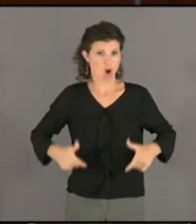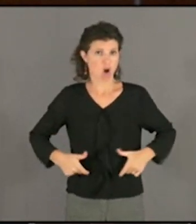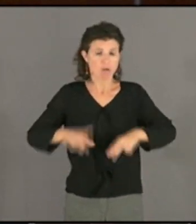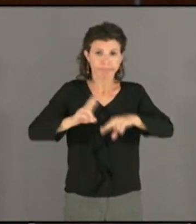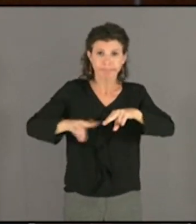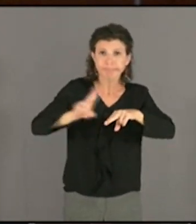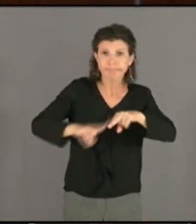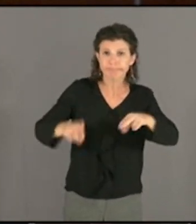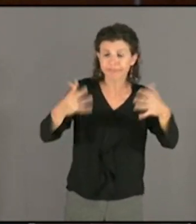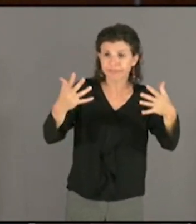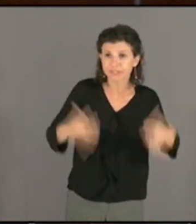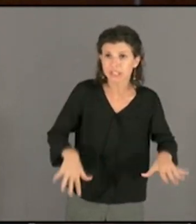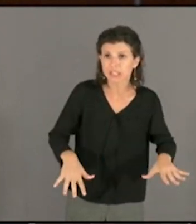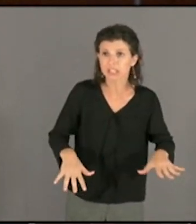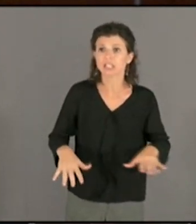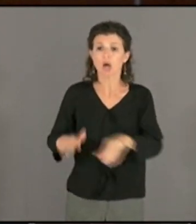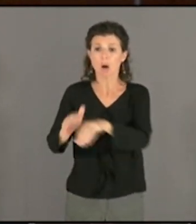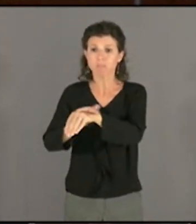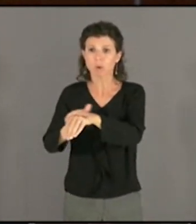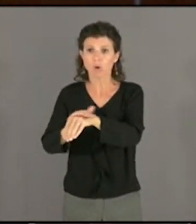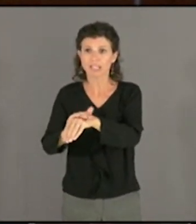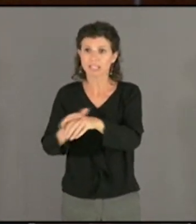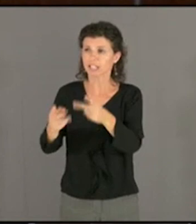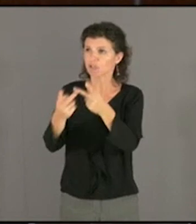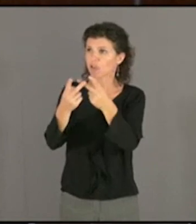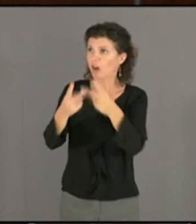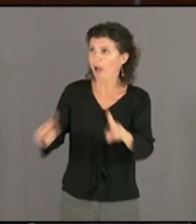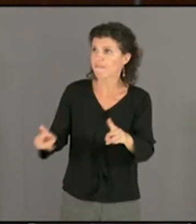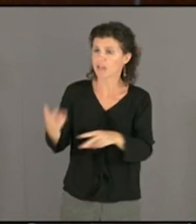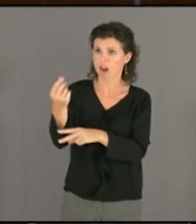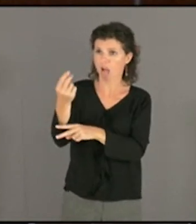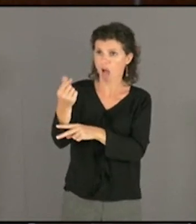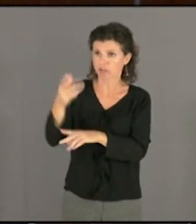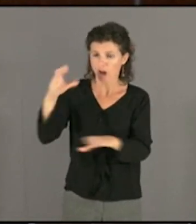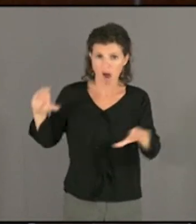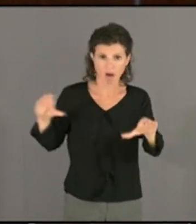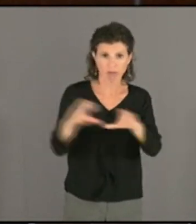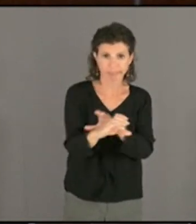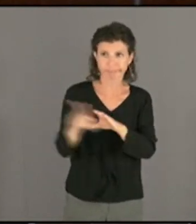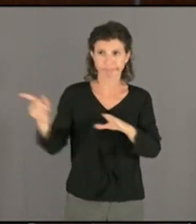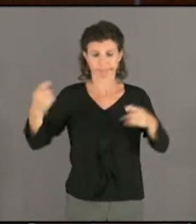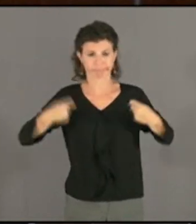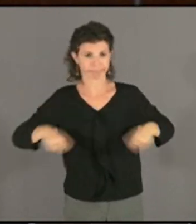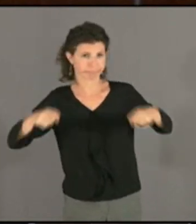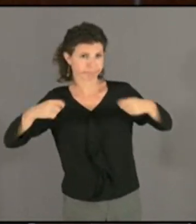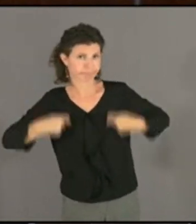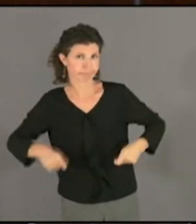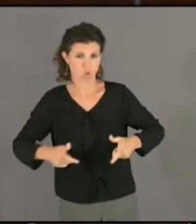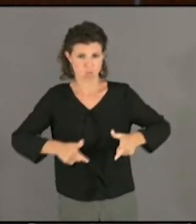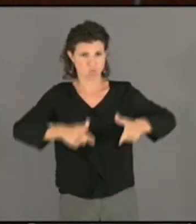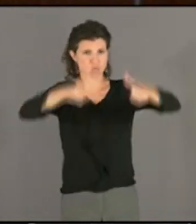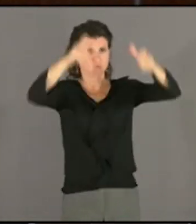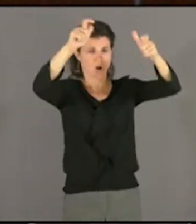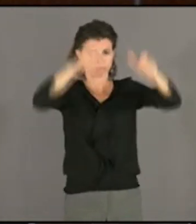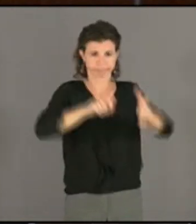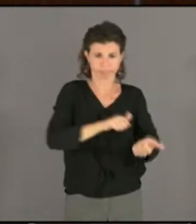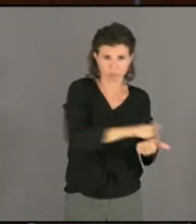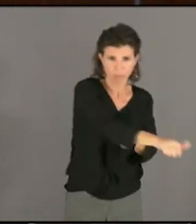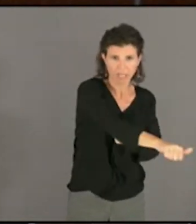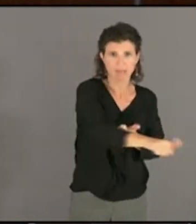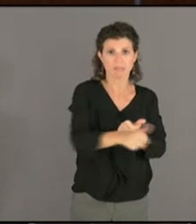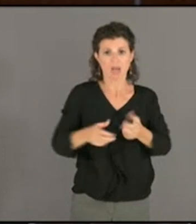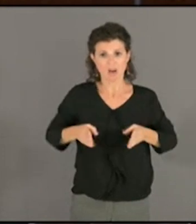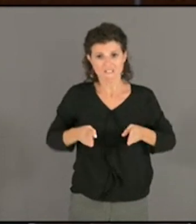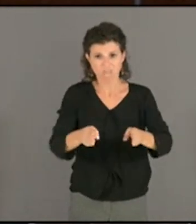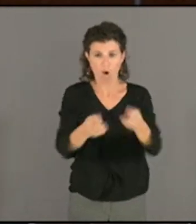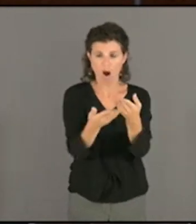que l'argent de la politique de la ville coule à flot, qu'une tour a été supprimée, que des voies ont été ouvertes, qu'il y a un centre social,